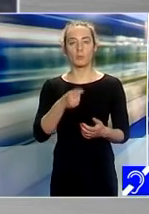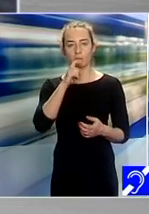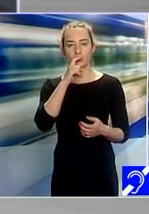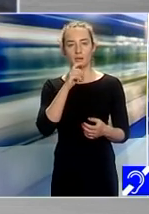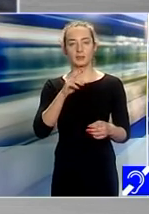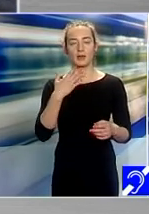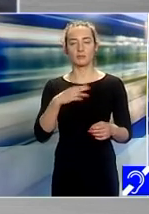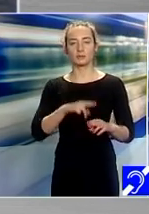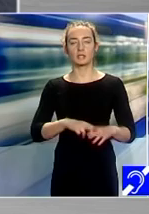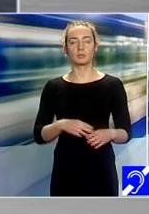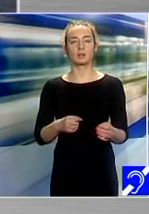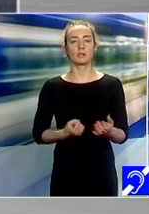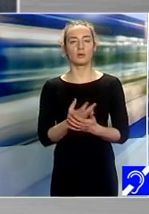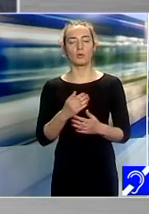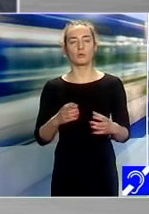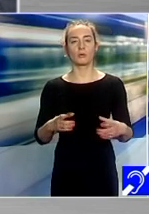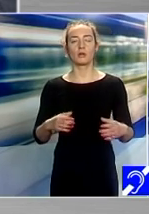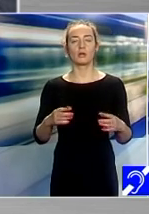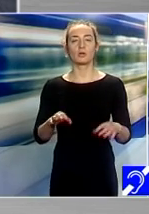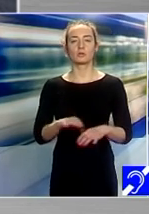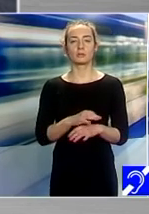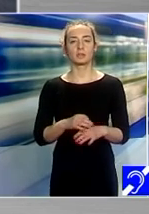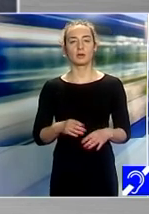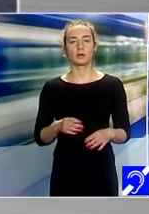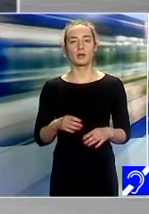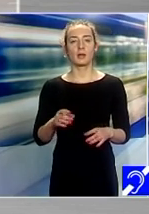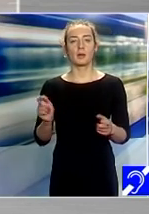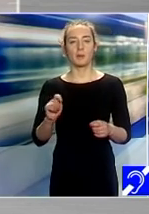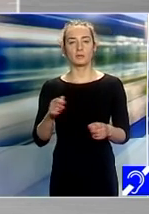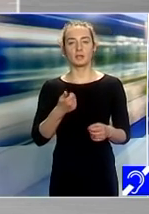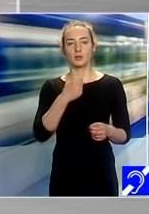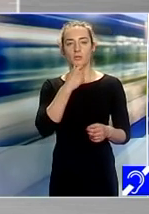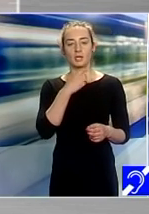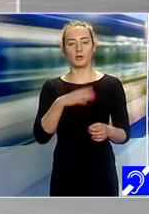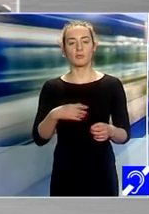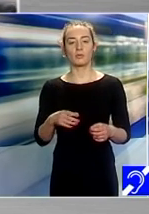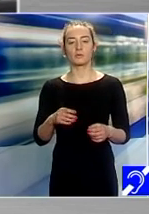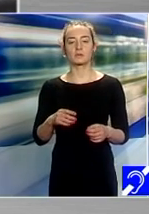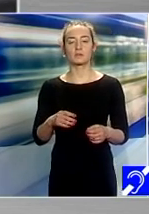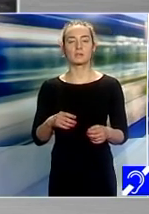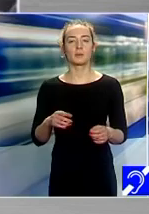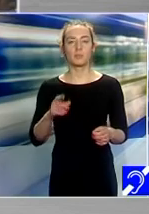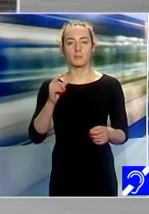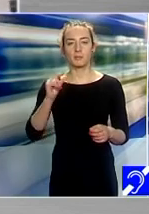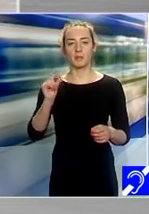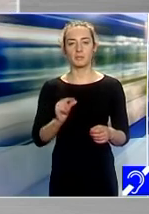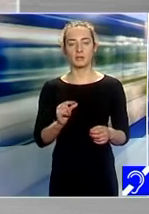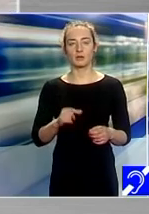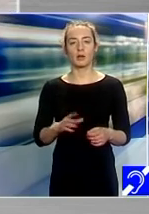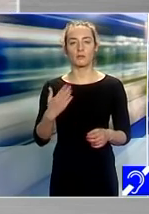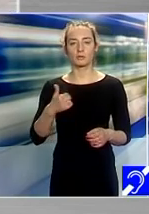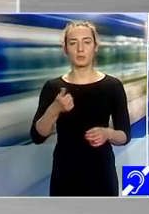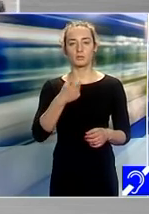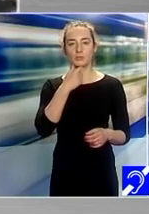în locul soției. Pauza de un an a fost cu mai puține bătăi de cap. A fost pe un an de zile și atunci